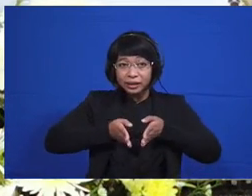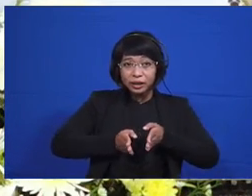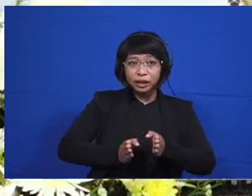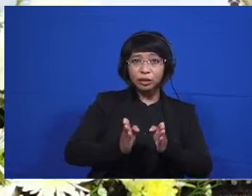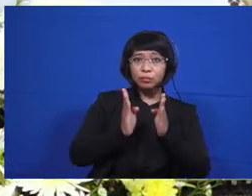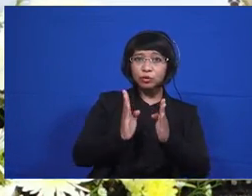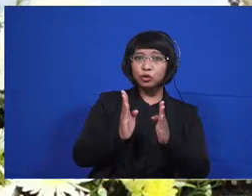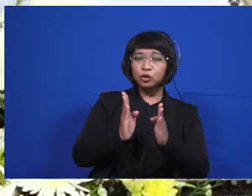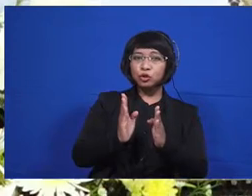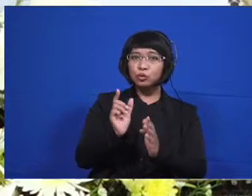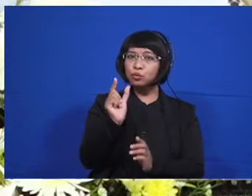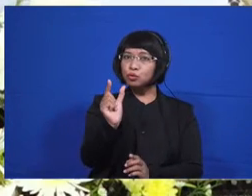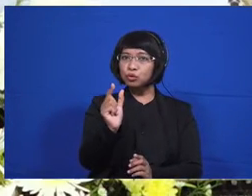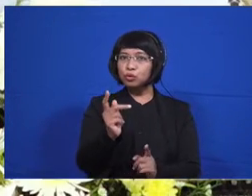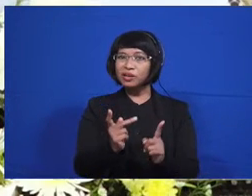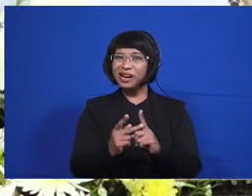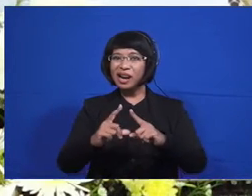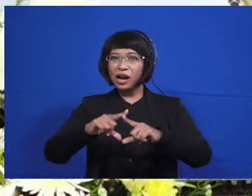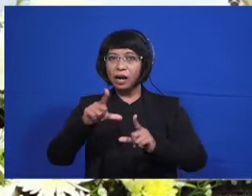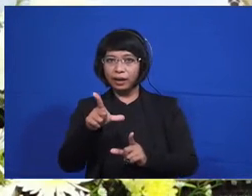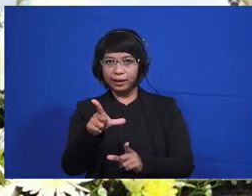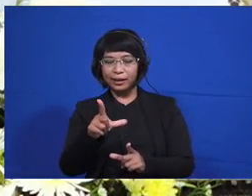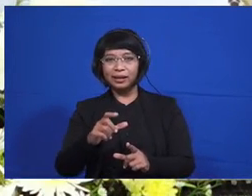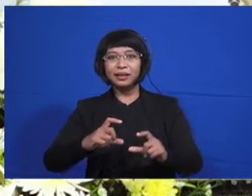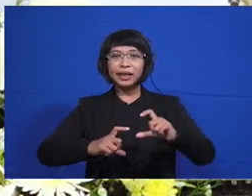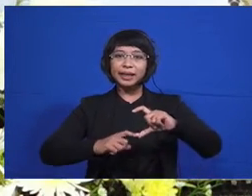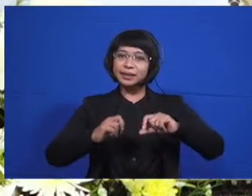kepada perkara-perkara yang sederhana.